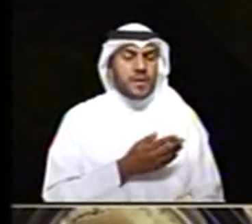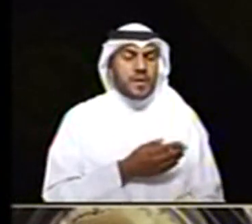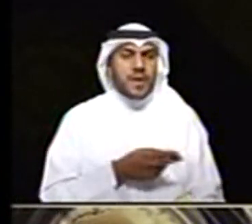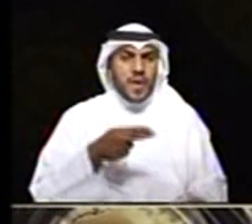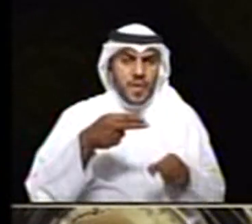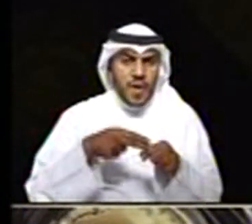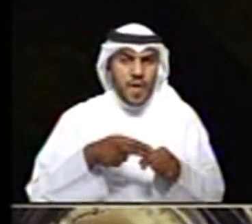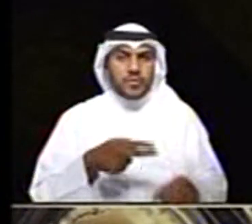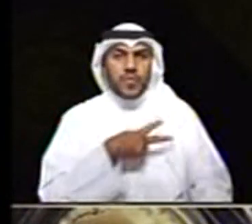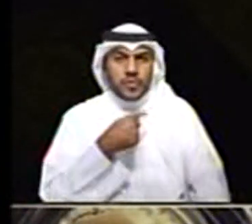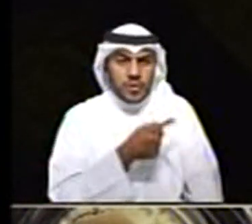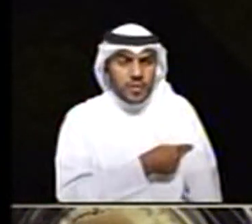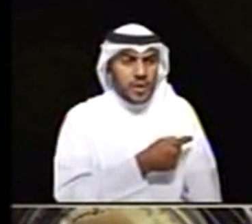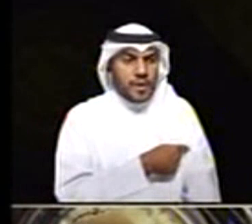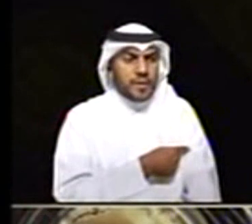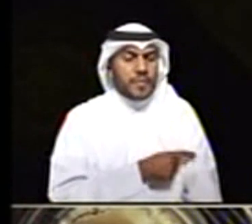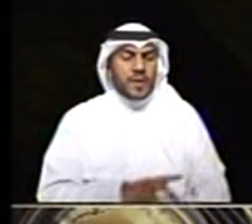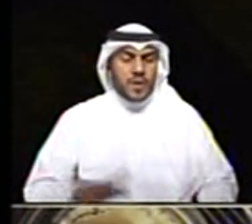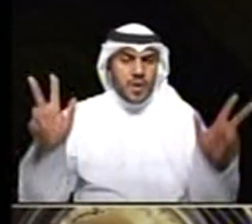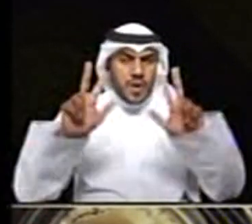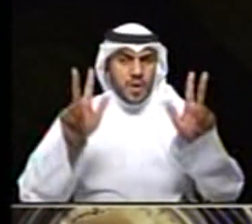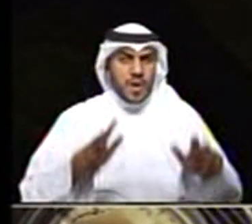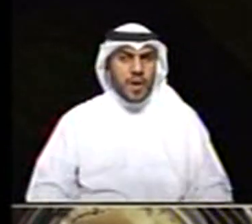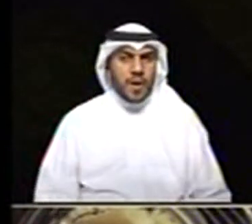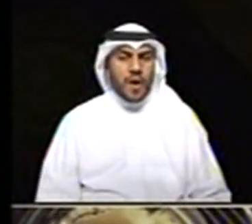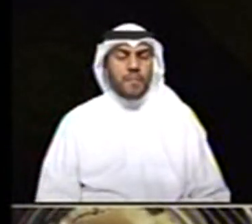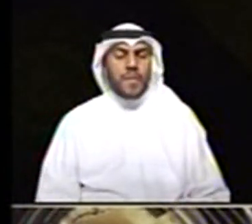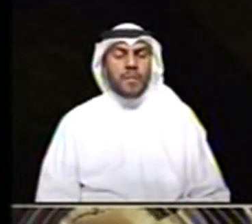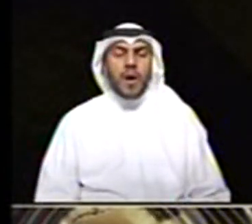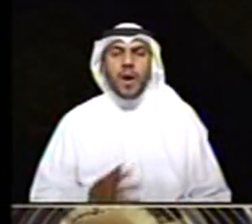النفط، الصحة، الإعلام، الأرصاد الجوية،